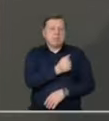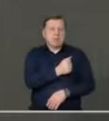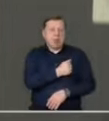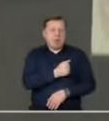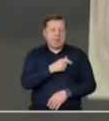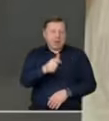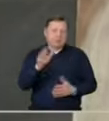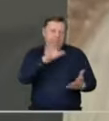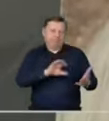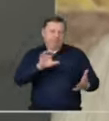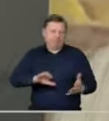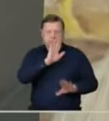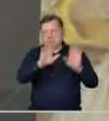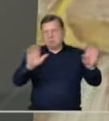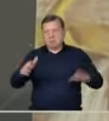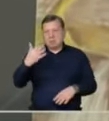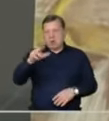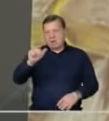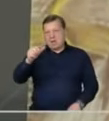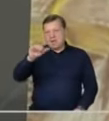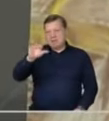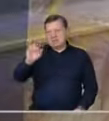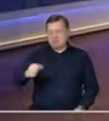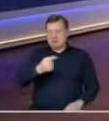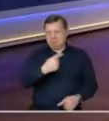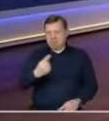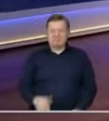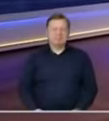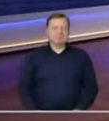publicznej. Mona Lisa jak malowana!